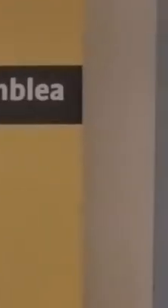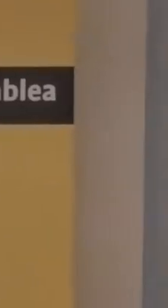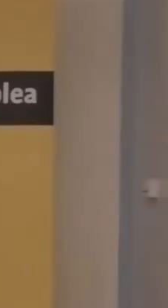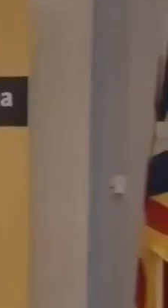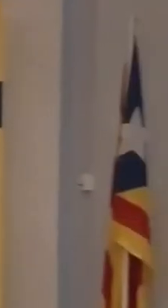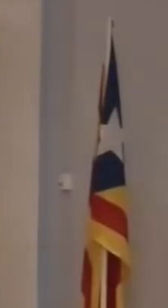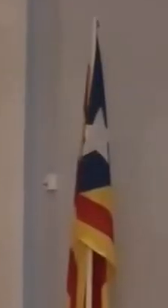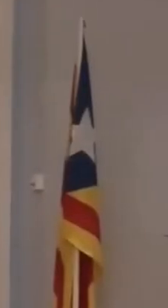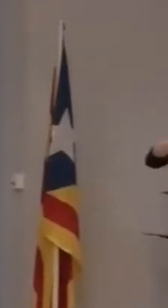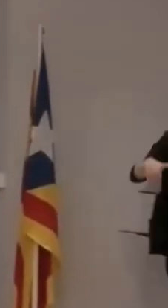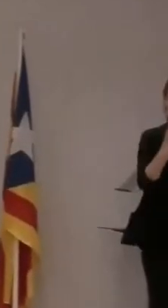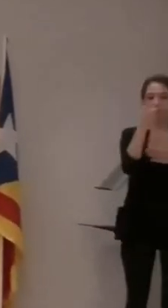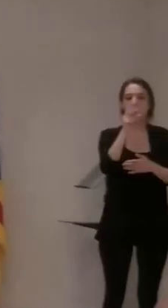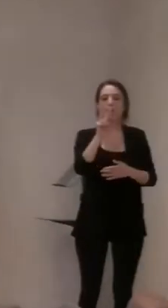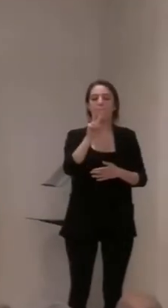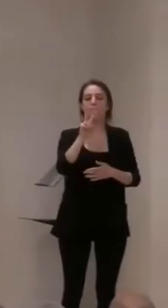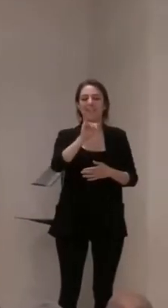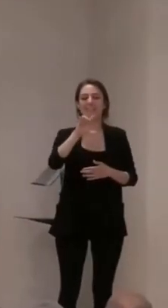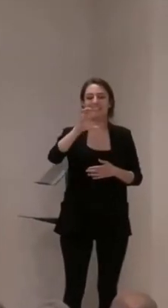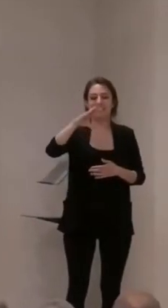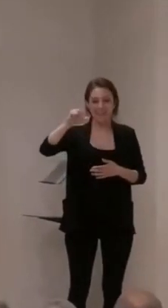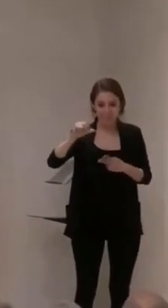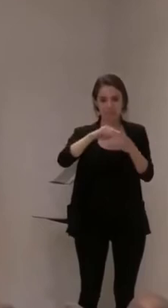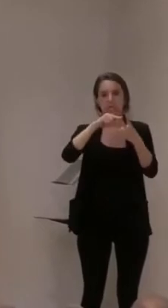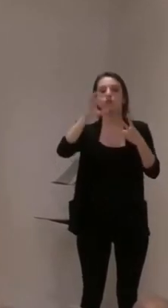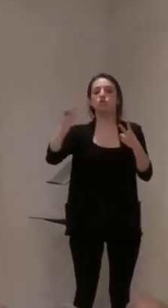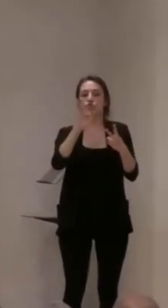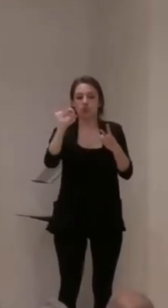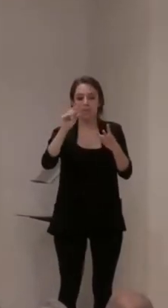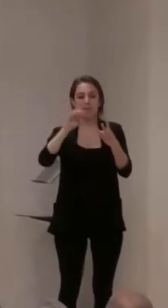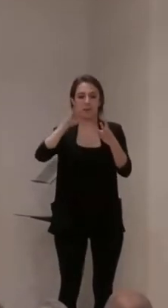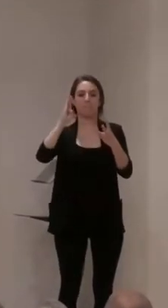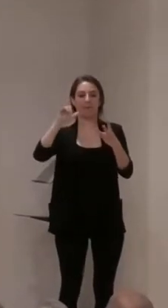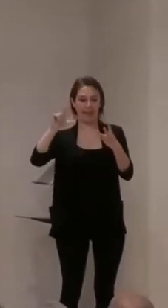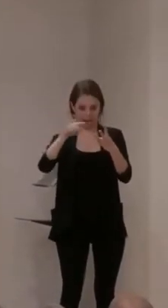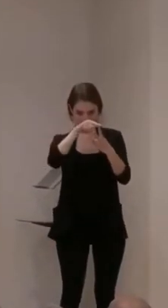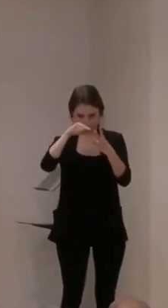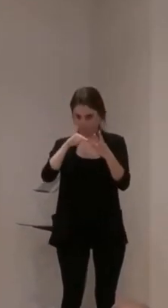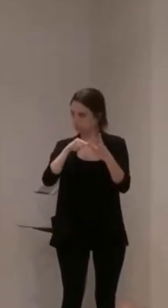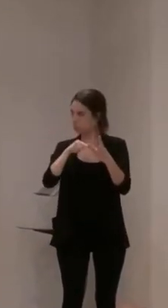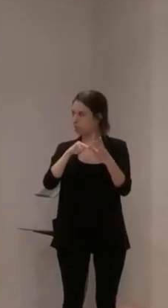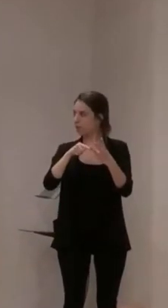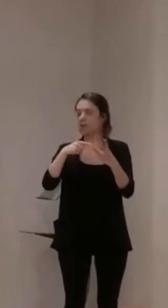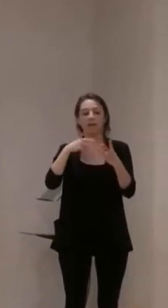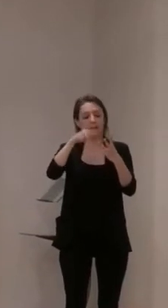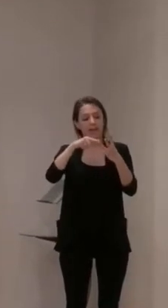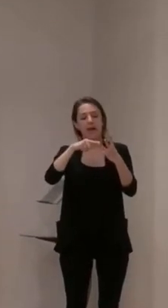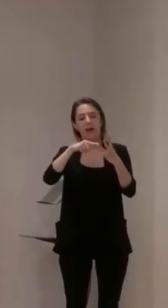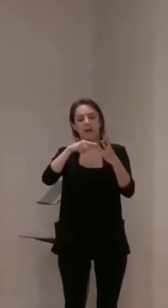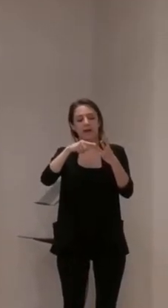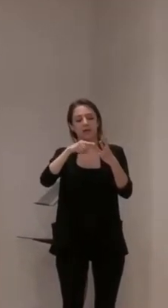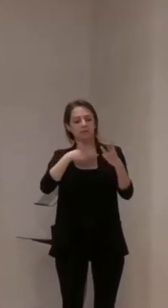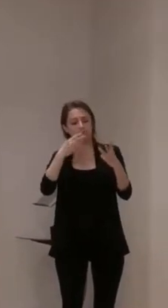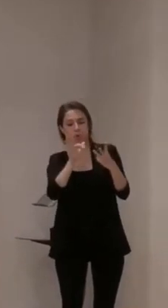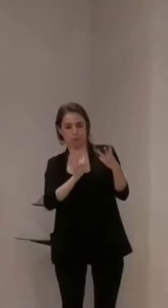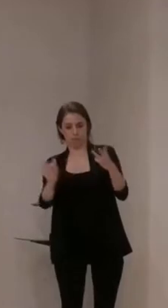Mireu, començo presentant el Vicenç, després el Josep, després la Pilar, amb la Pilar ens quedarem, ¿vale? Perquè m'agradaria que comencessis tu a explicar la teva